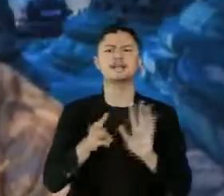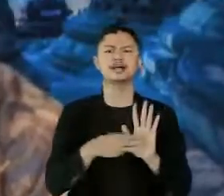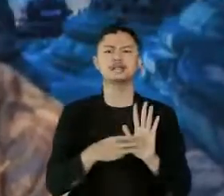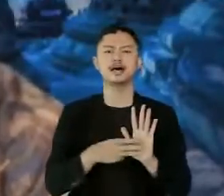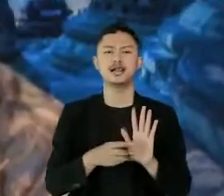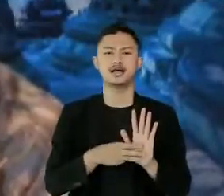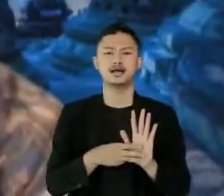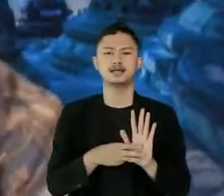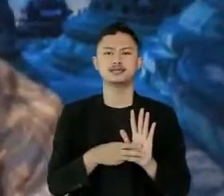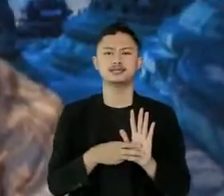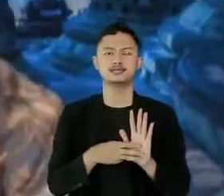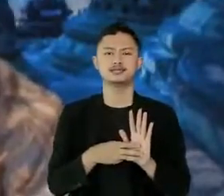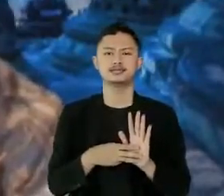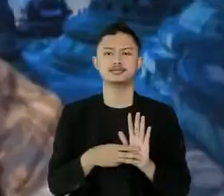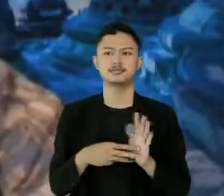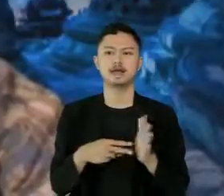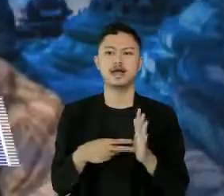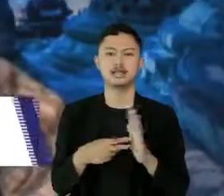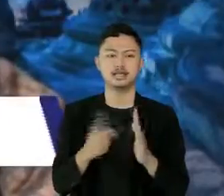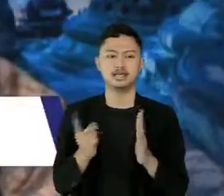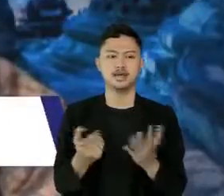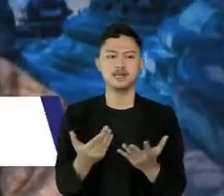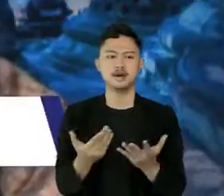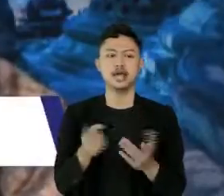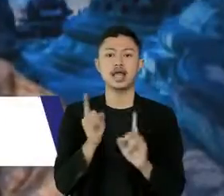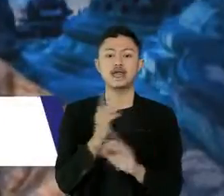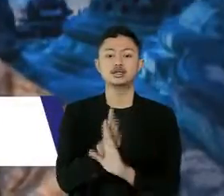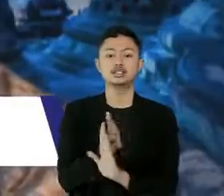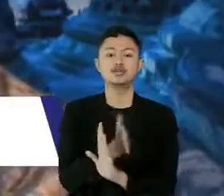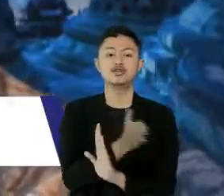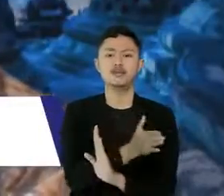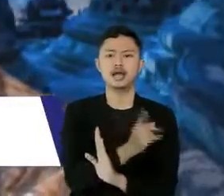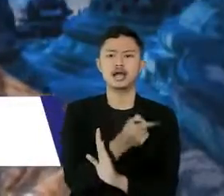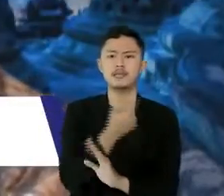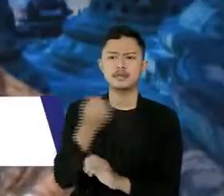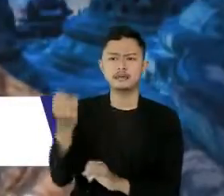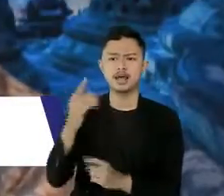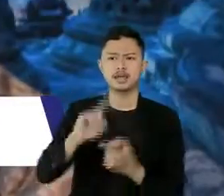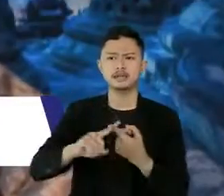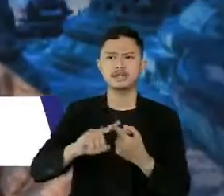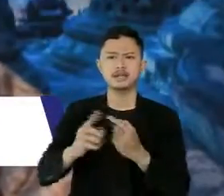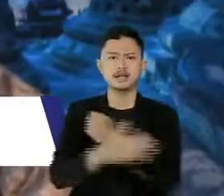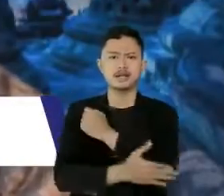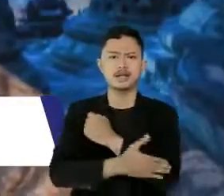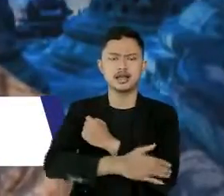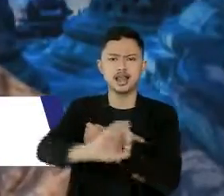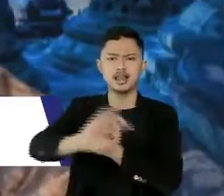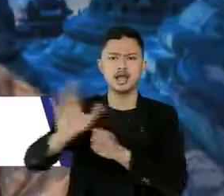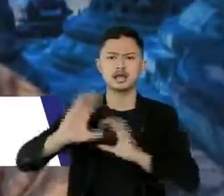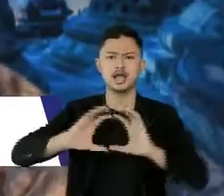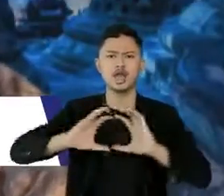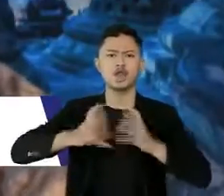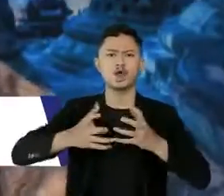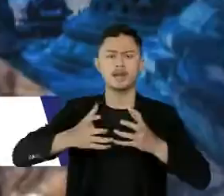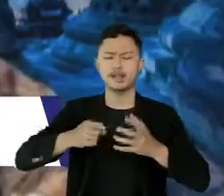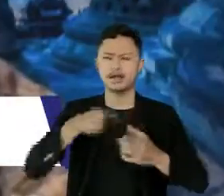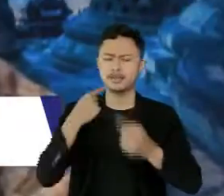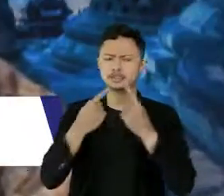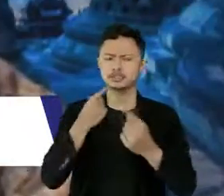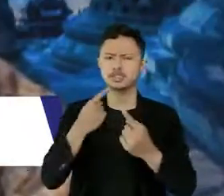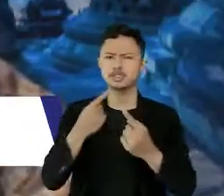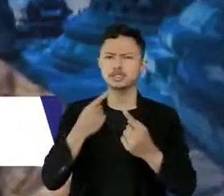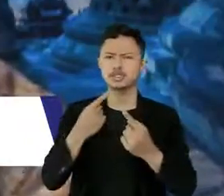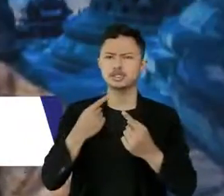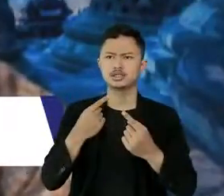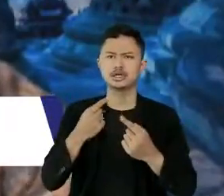masalah gitu loh Pak Troy. Jadi kalau dari awal kami bicara juga dengan teman-teman negara-negara lain di Global Tourism Forum, ini